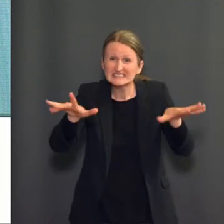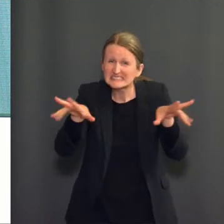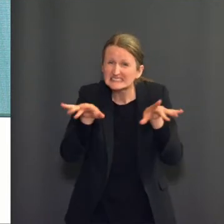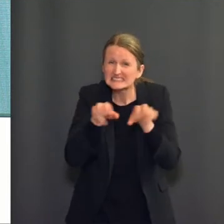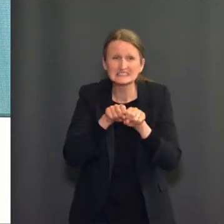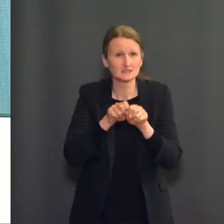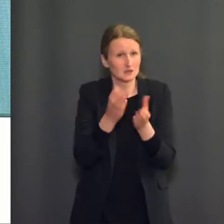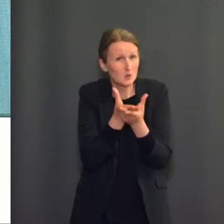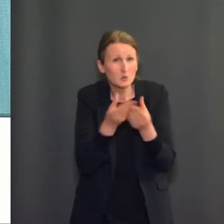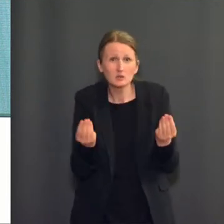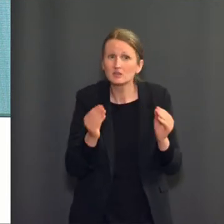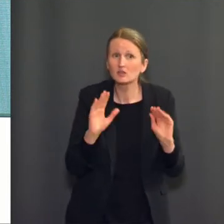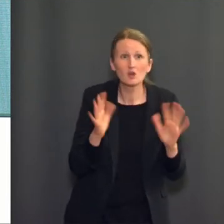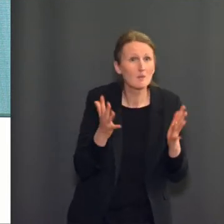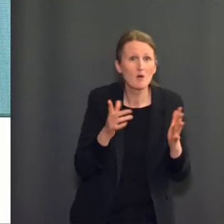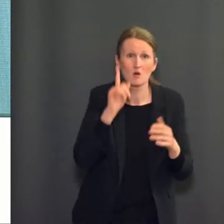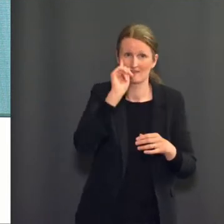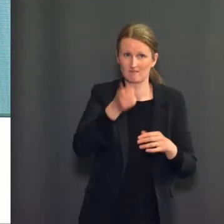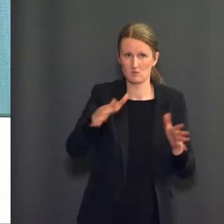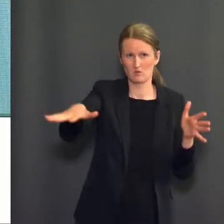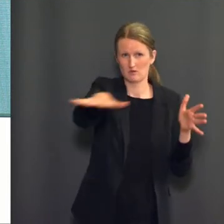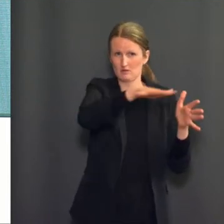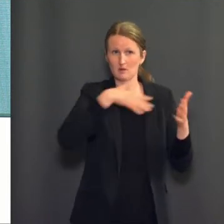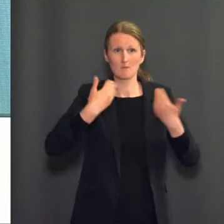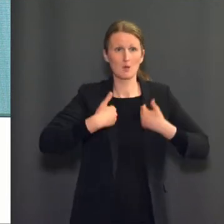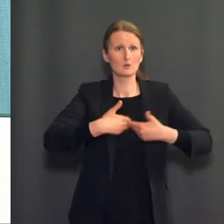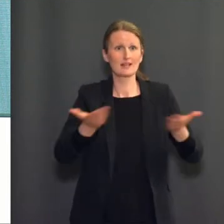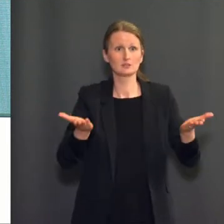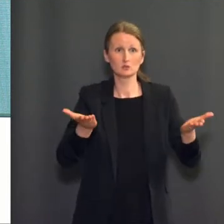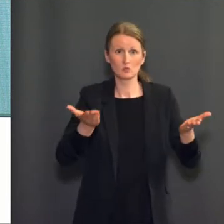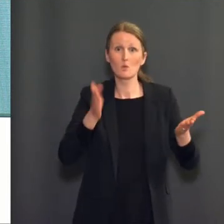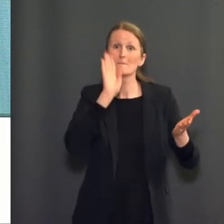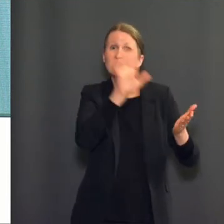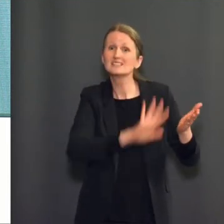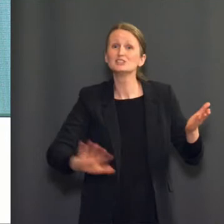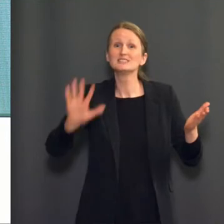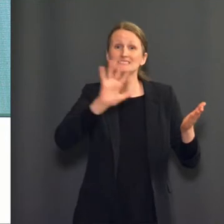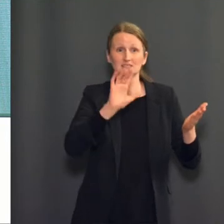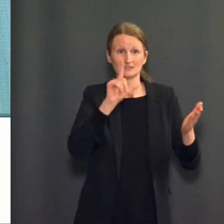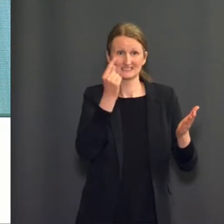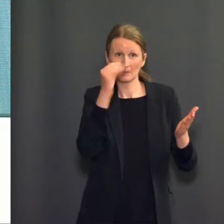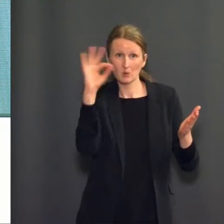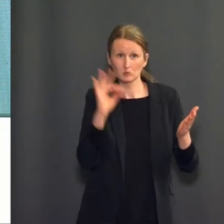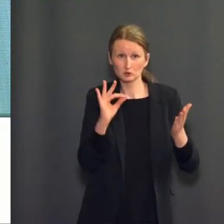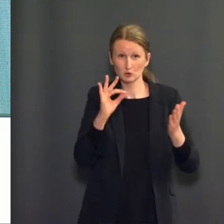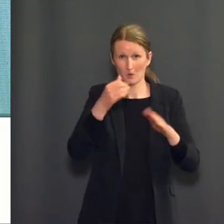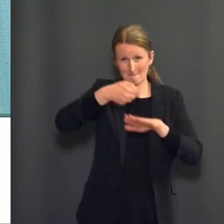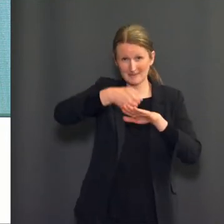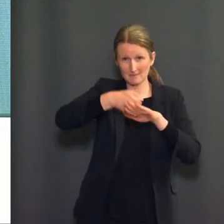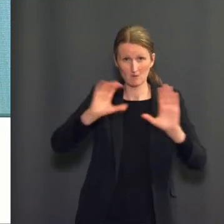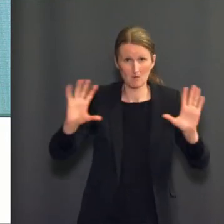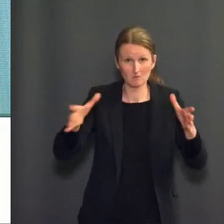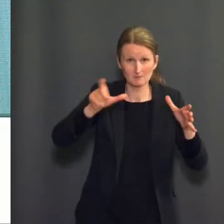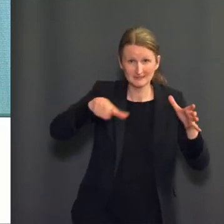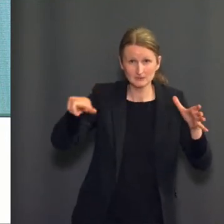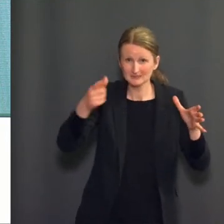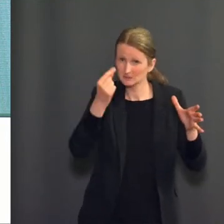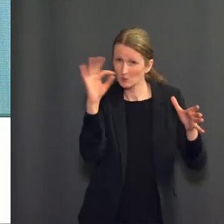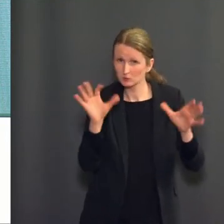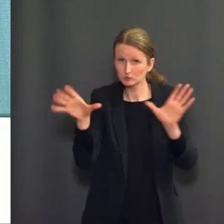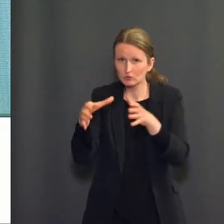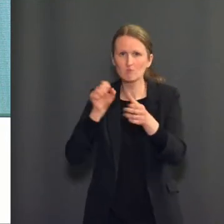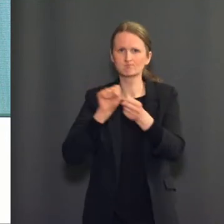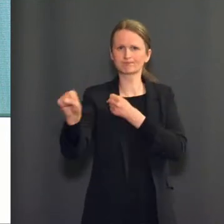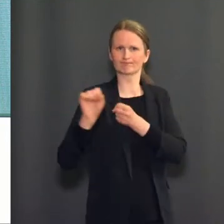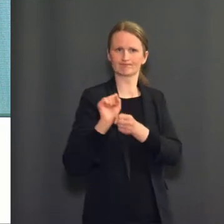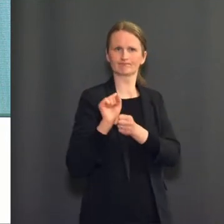nous disposent d'une protection suffisamment forte contre lui. Ce n'est qu'à ce prix que nous